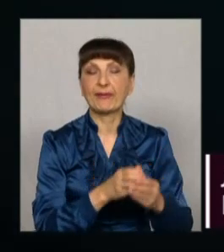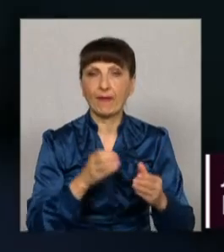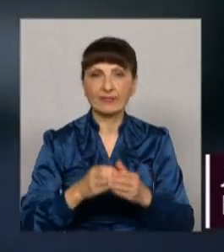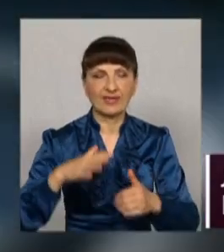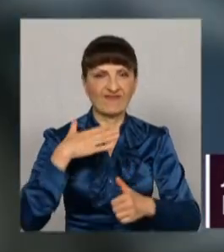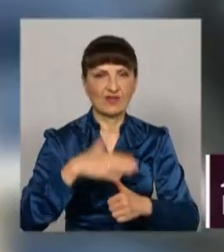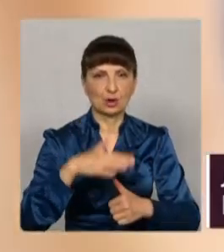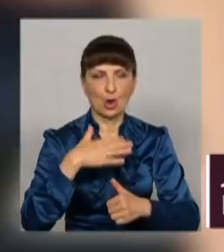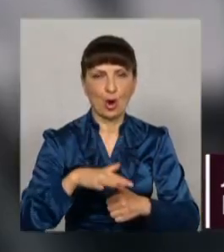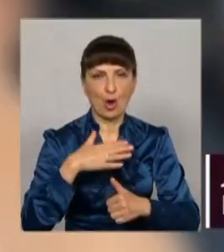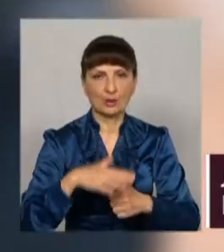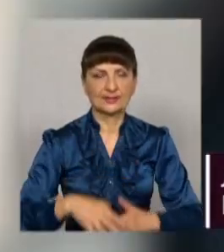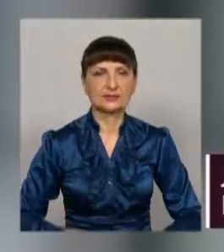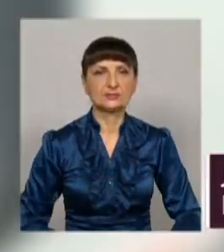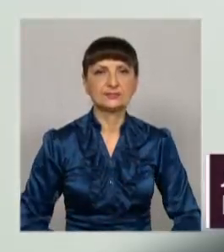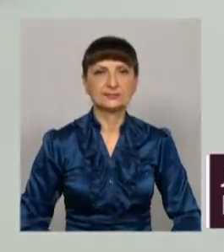вертолет «Казавиаспас».